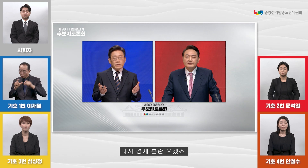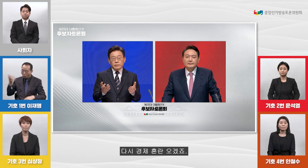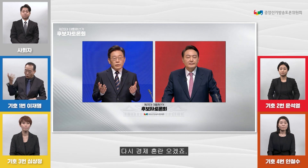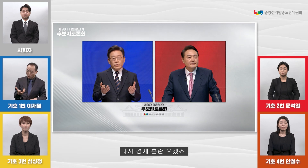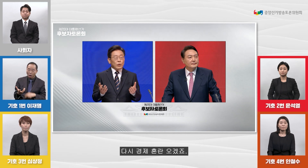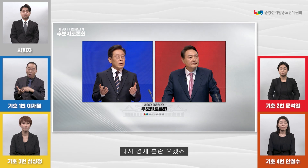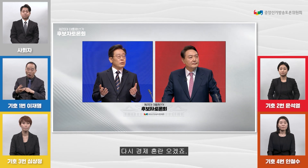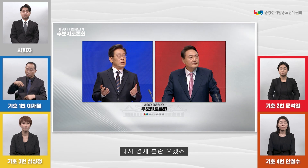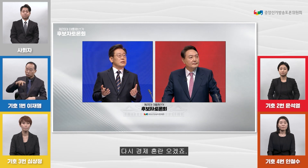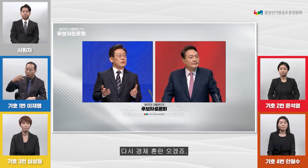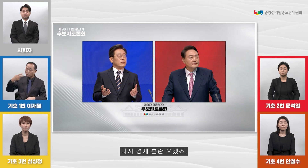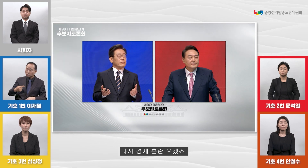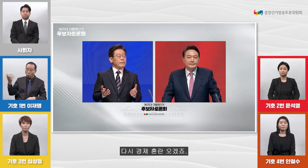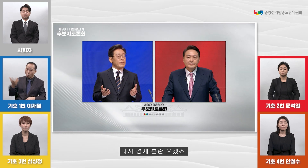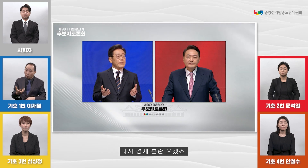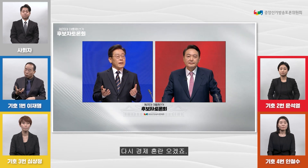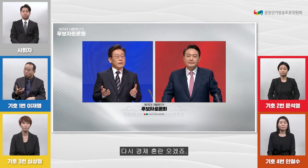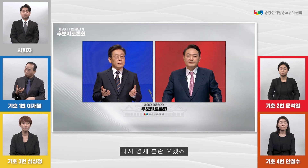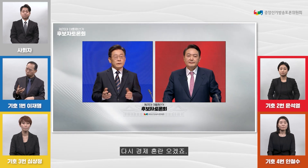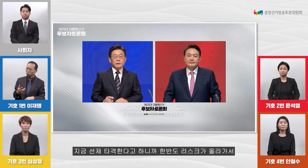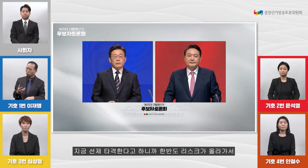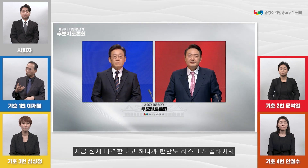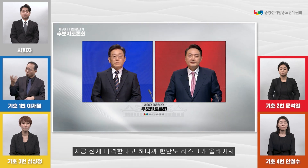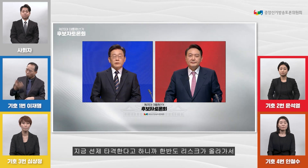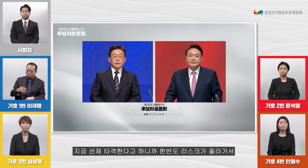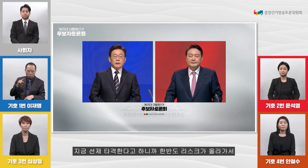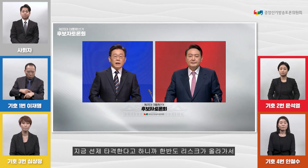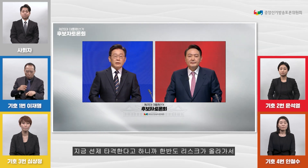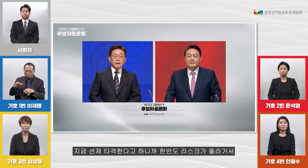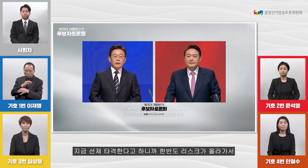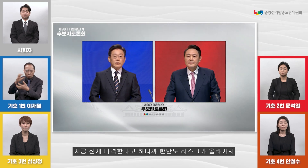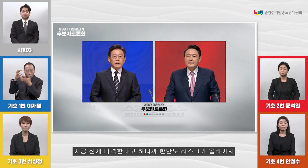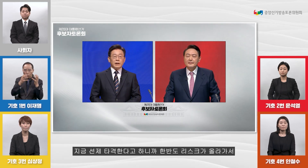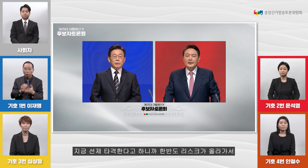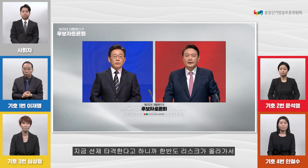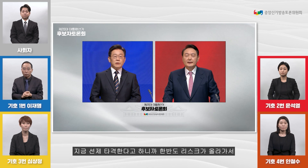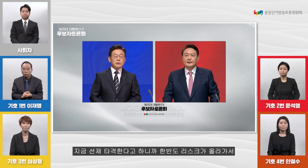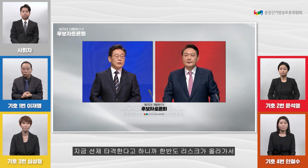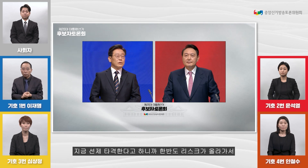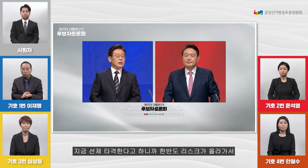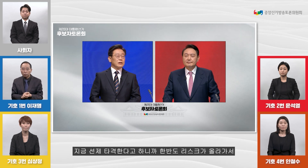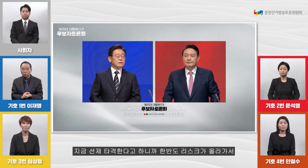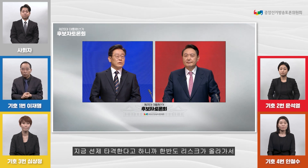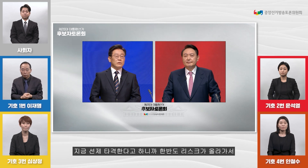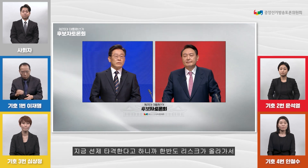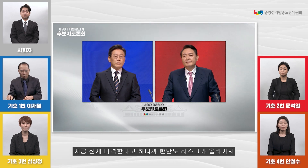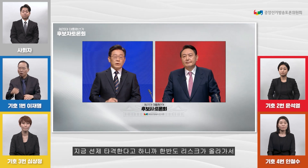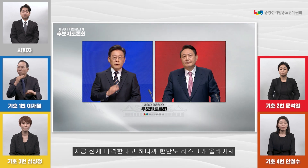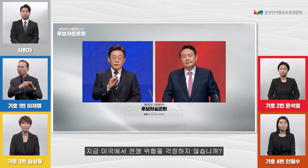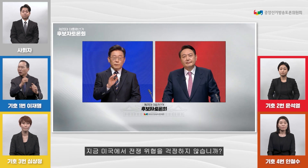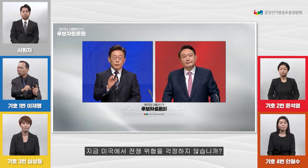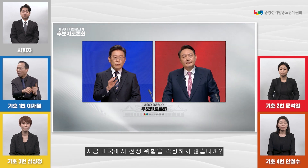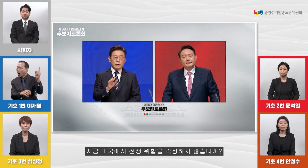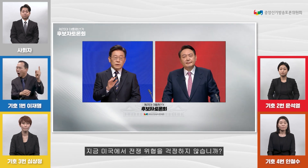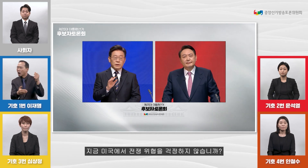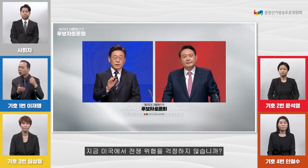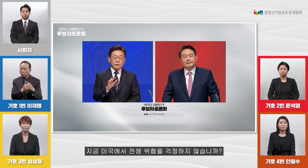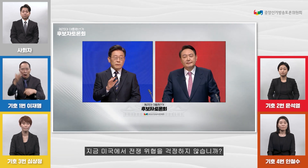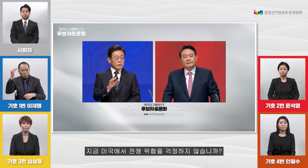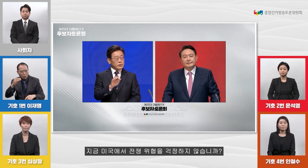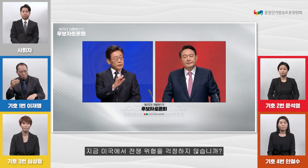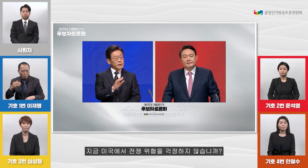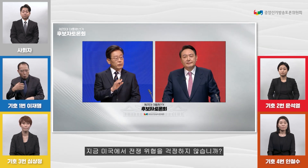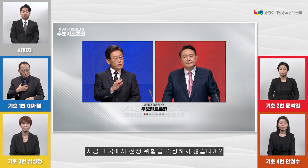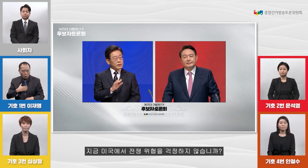경제 혼란 오겠지요. 지금 선제 타격한다고 하니까 한반도 리스크가 올라가가지고 지금